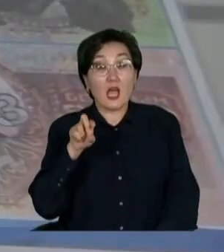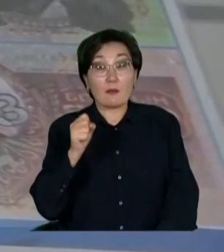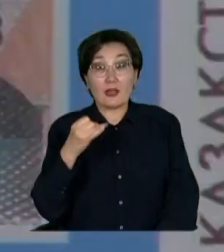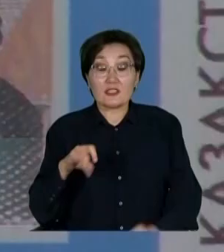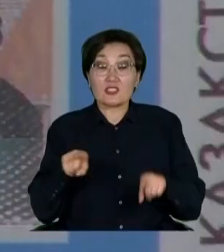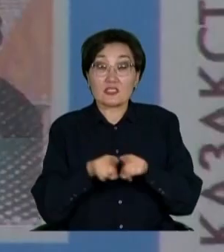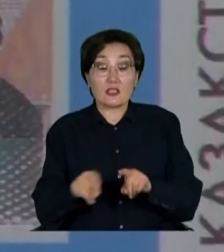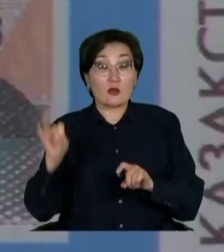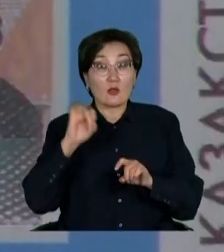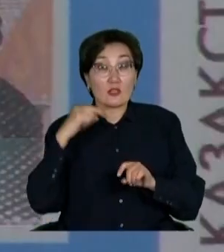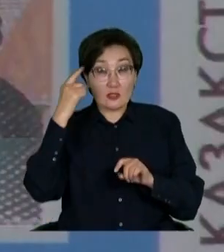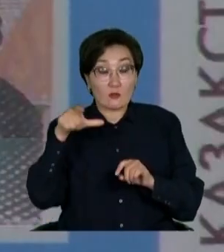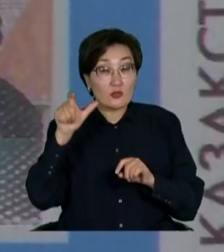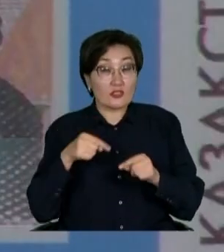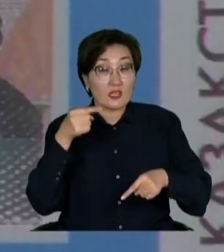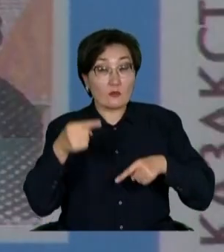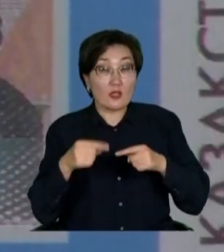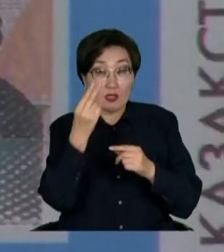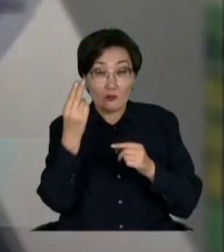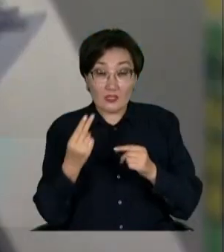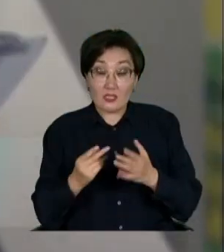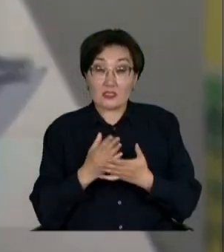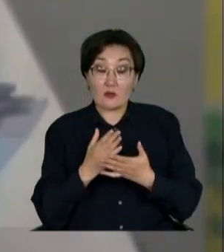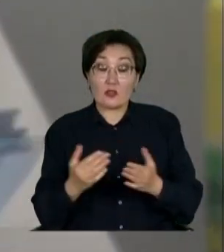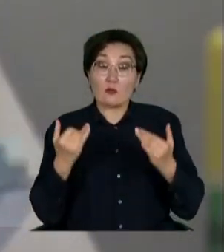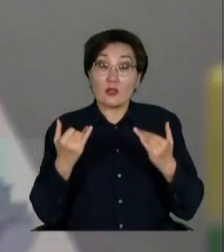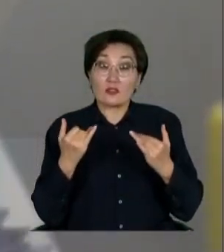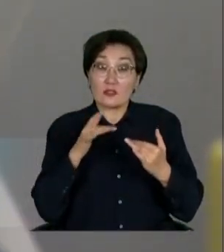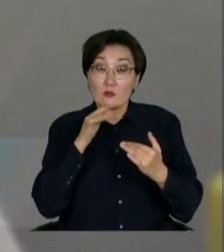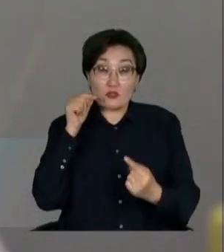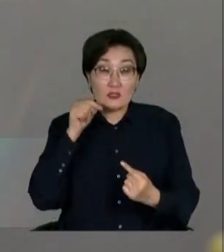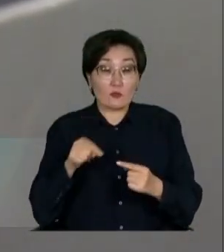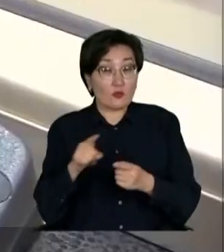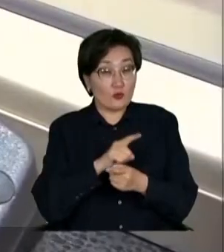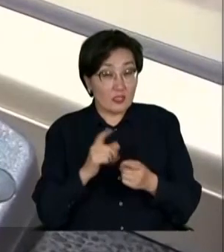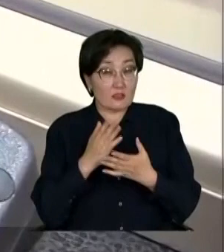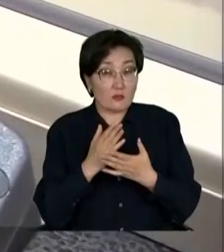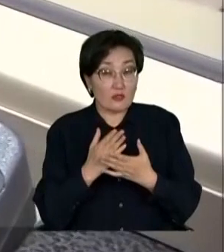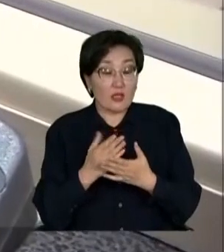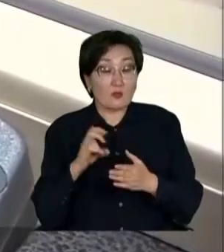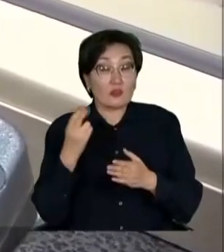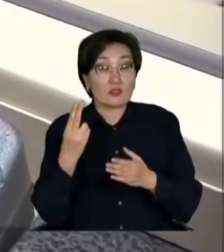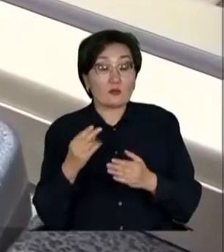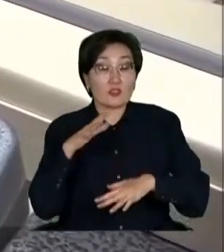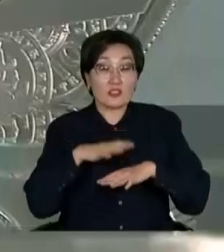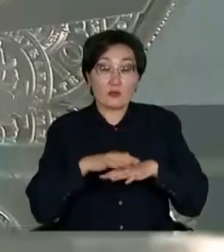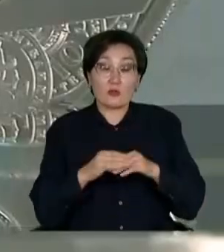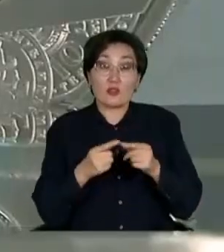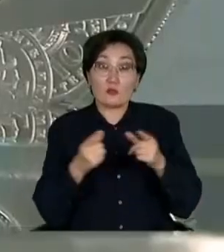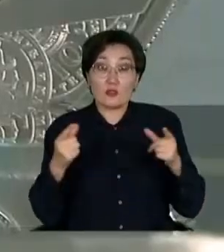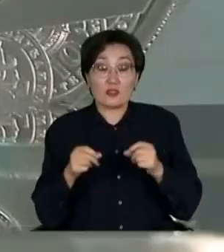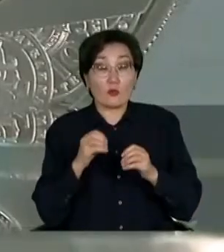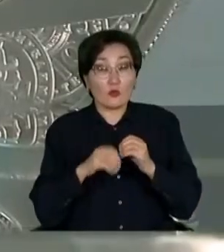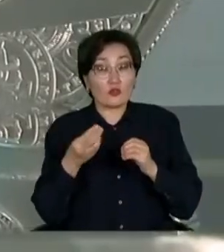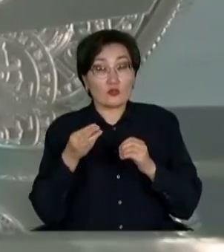сынды тарихи тұлғалар мен бабалардың бейнесі бедерленген. Заман ағымына сай теңге де өзгеріп келеді. Сондай-ақ Ұлттық банк монета жылына